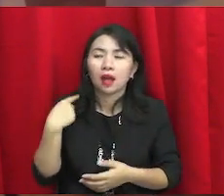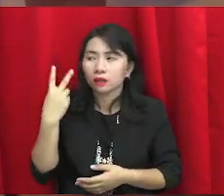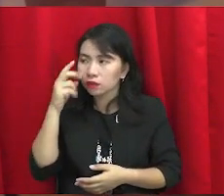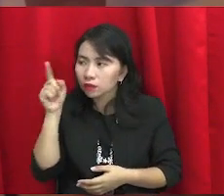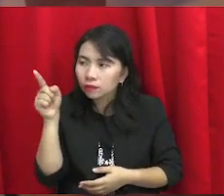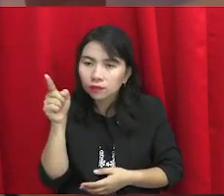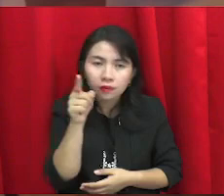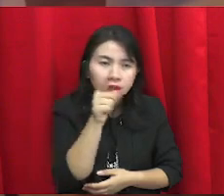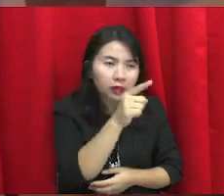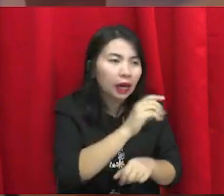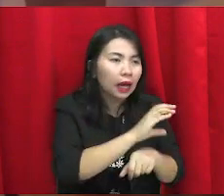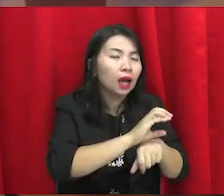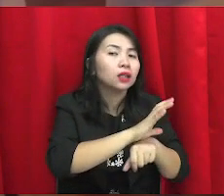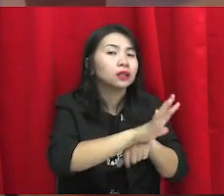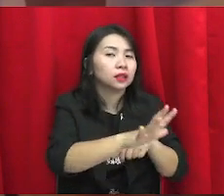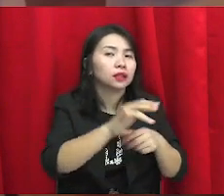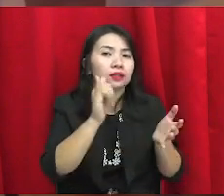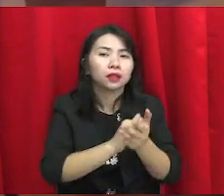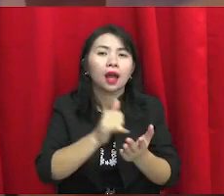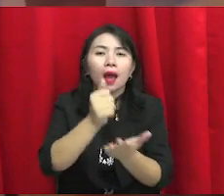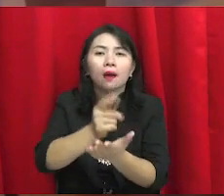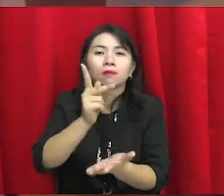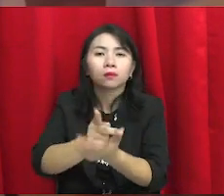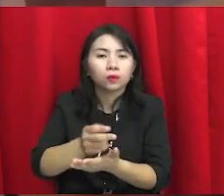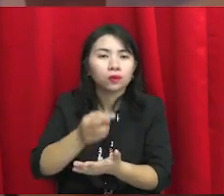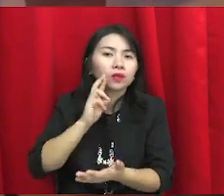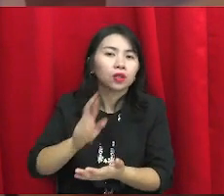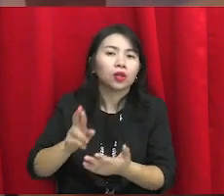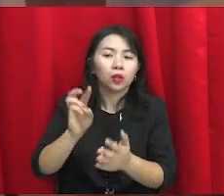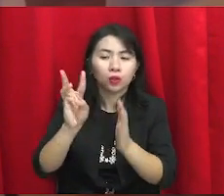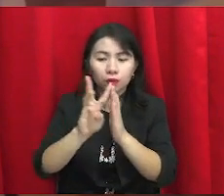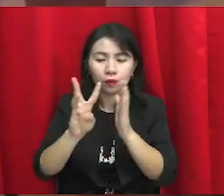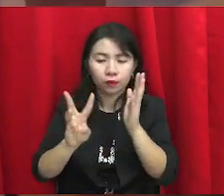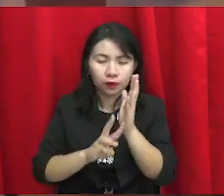na magka-approve ng kanyang will. Yeah. Amen, sir.